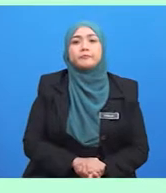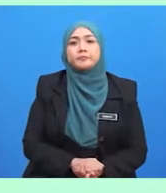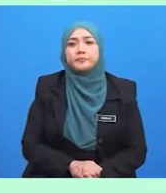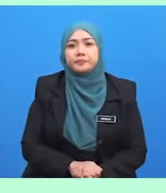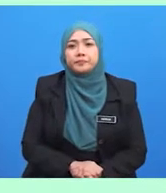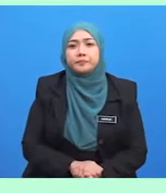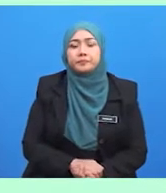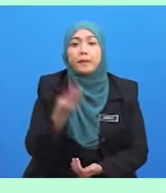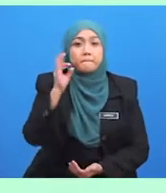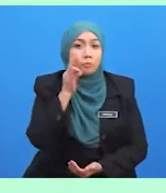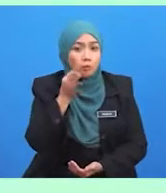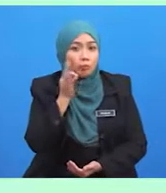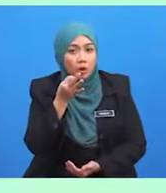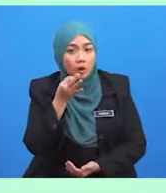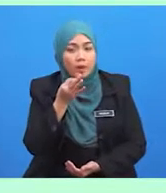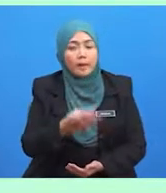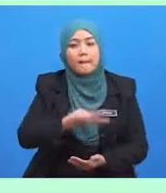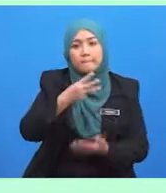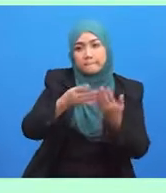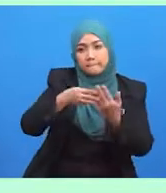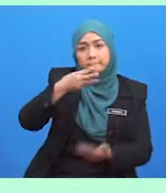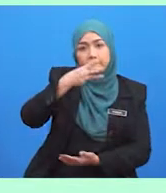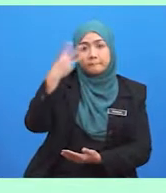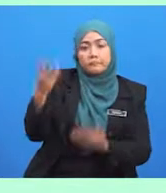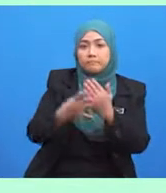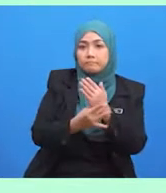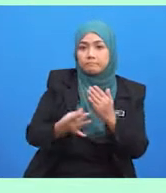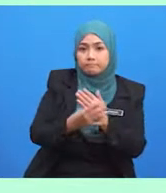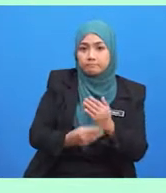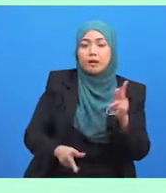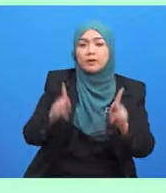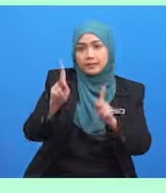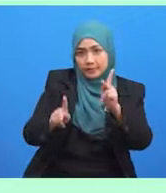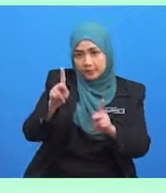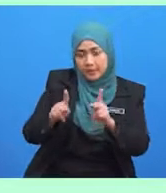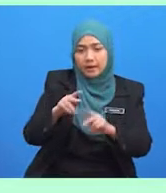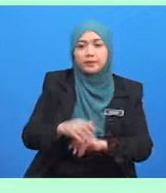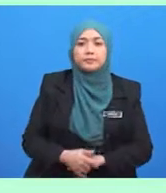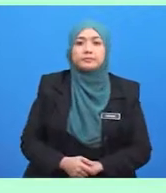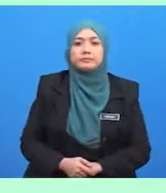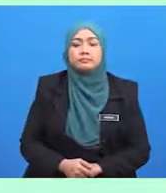Antaranya, buah-buahan, minyak wangi dan kenderaan.